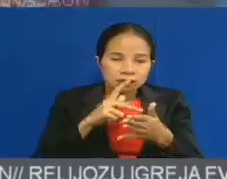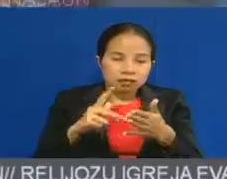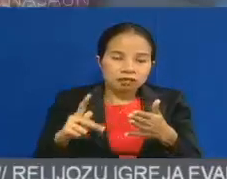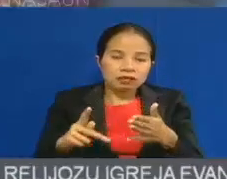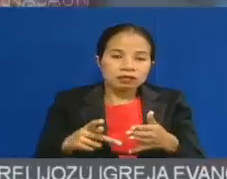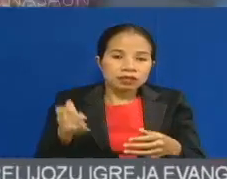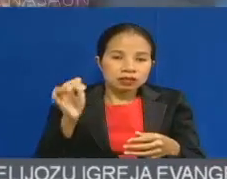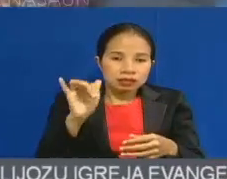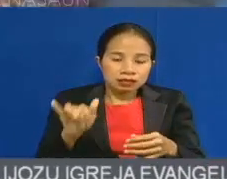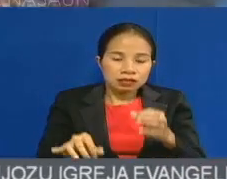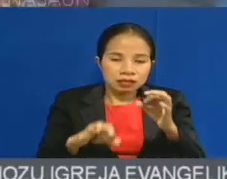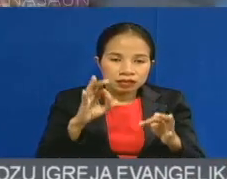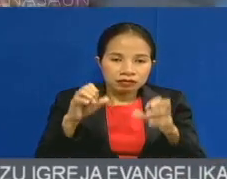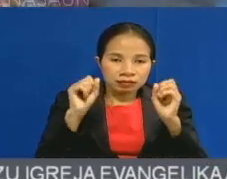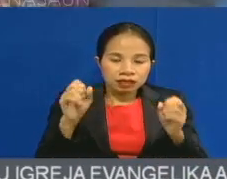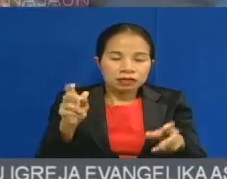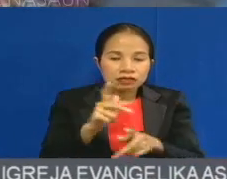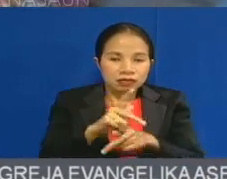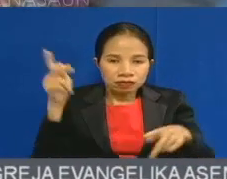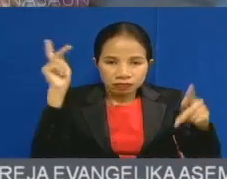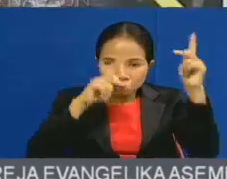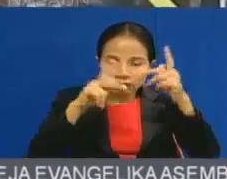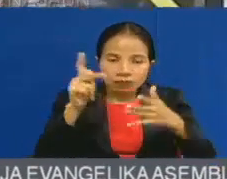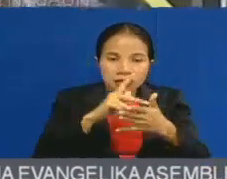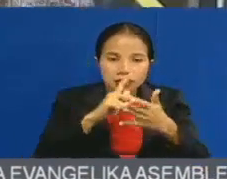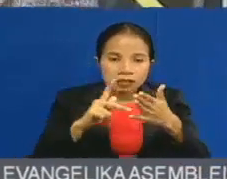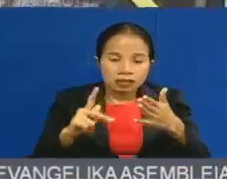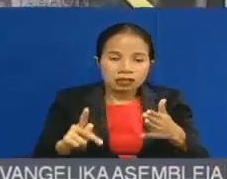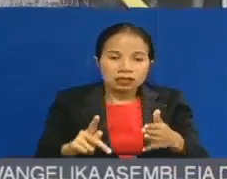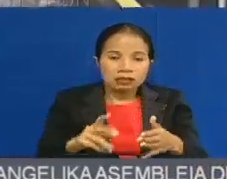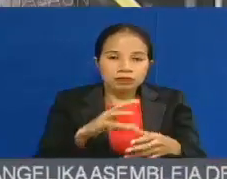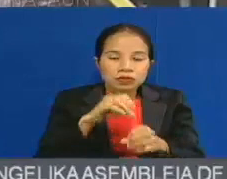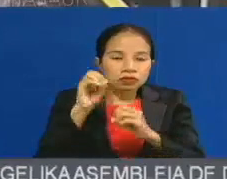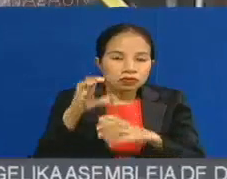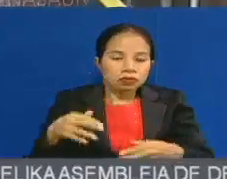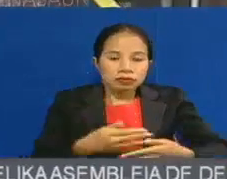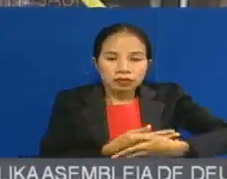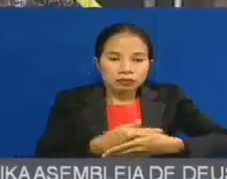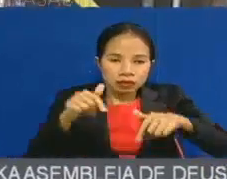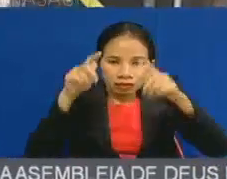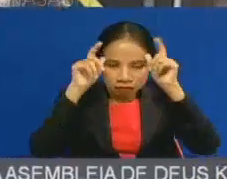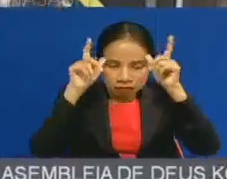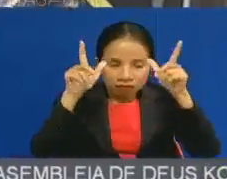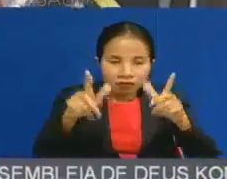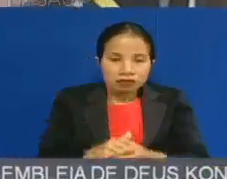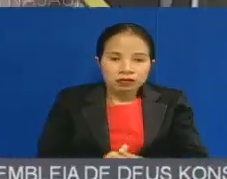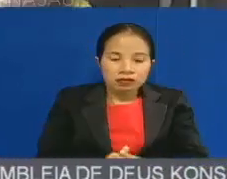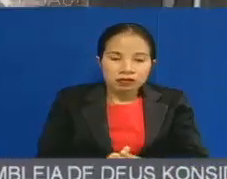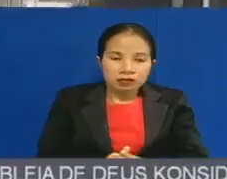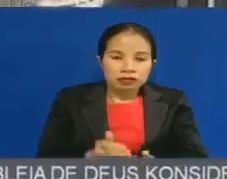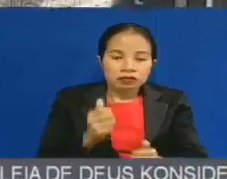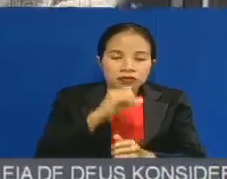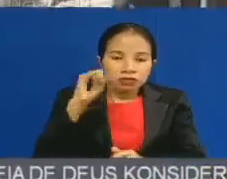do atu nunei bele evita caso crime infantice do ou soe bebê iha Timor-Leste. Tuir José